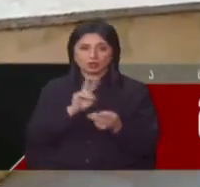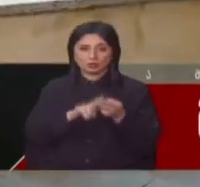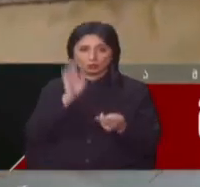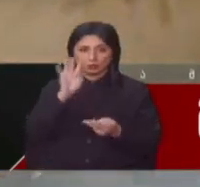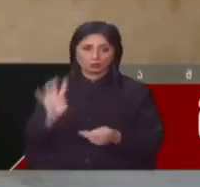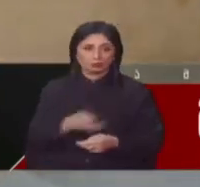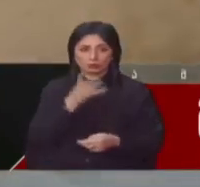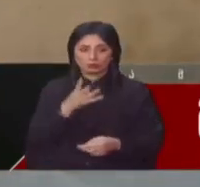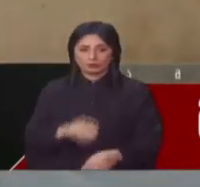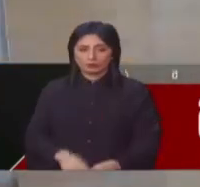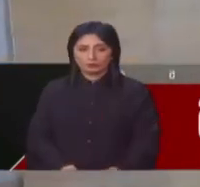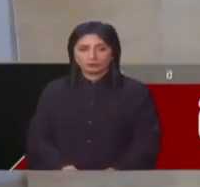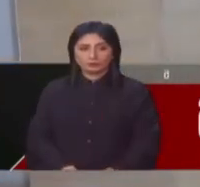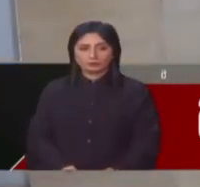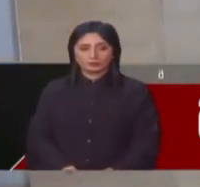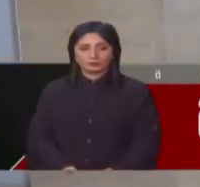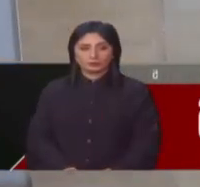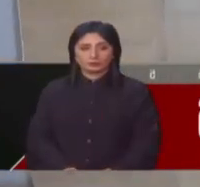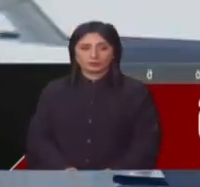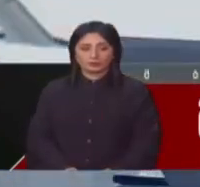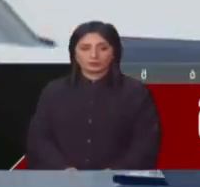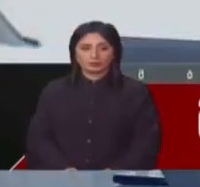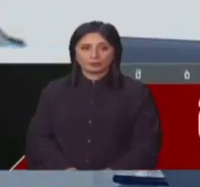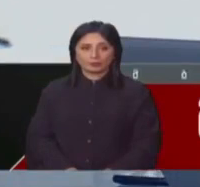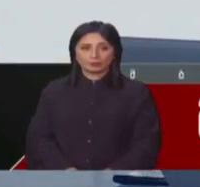akhveta situatsiis.